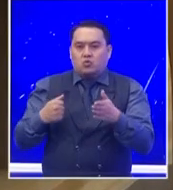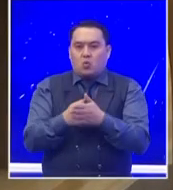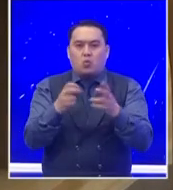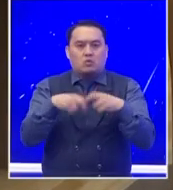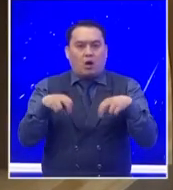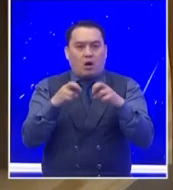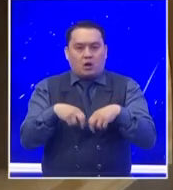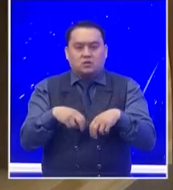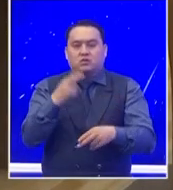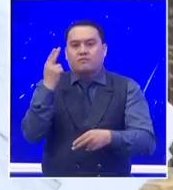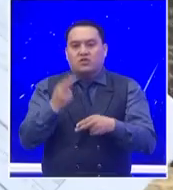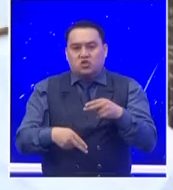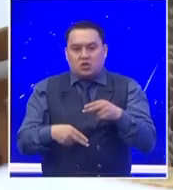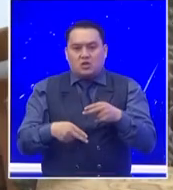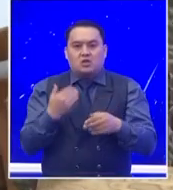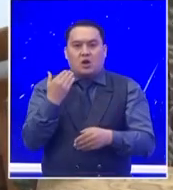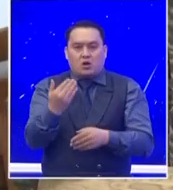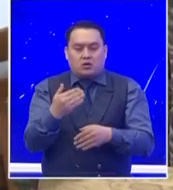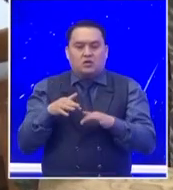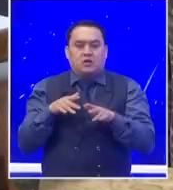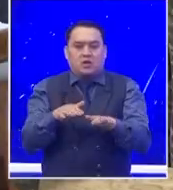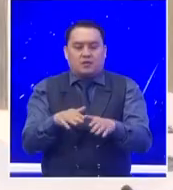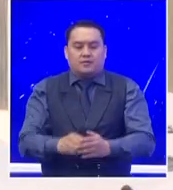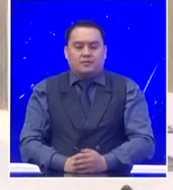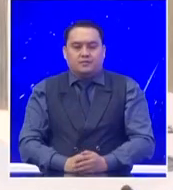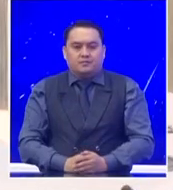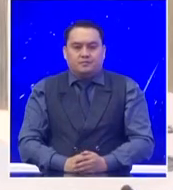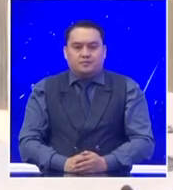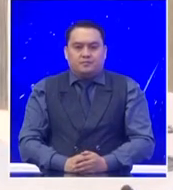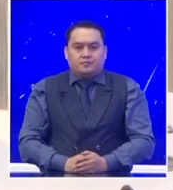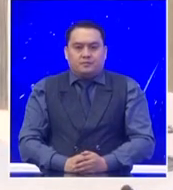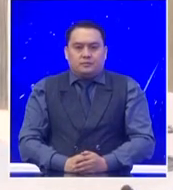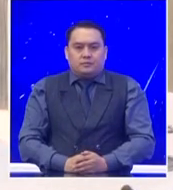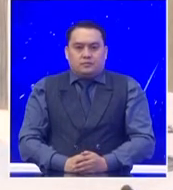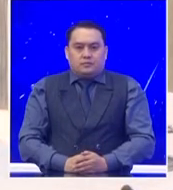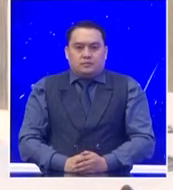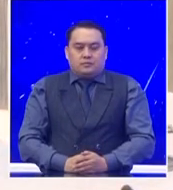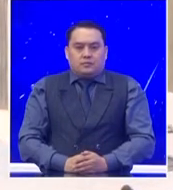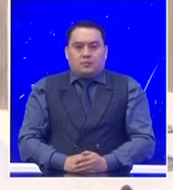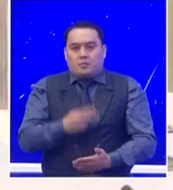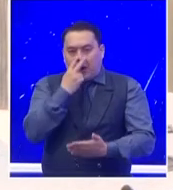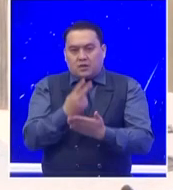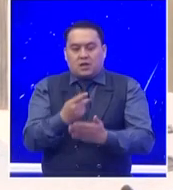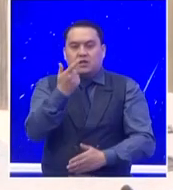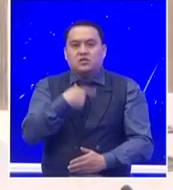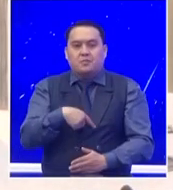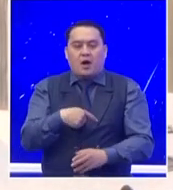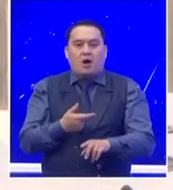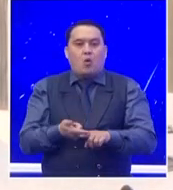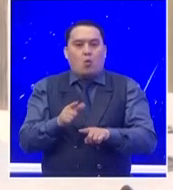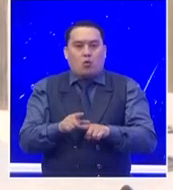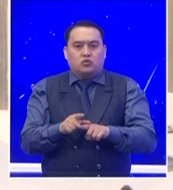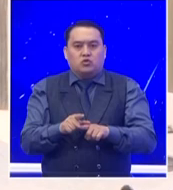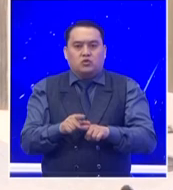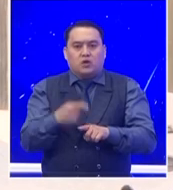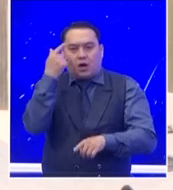расследование до логического завершения для нее дело принципа. Нургалиева Ильнара сама зарекомендовала себя очень положительной